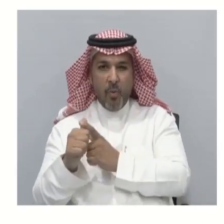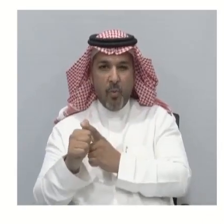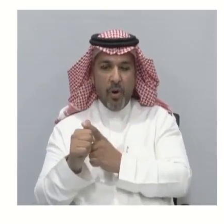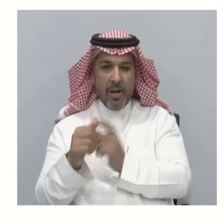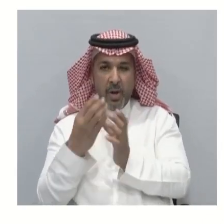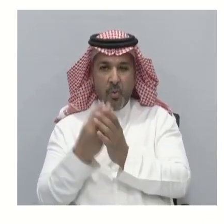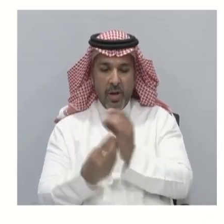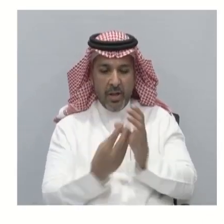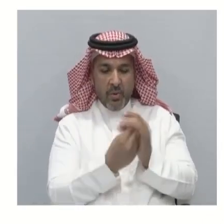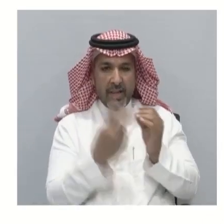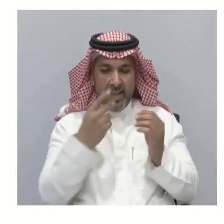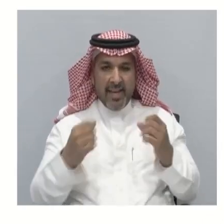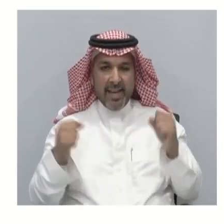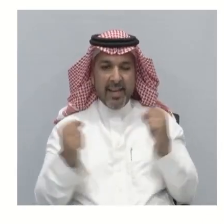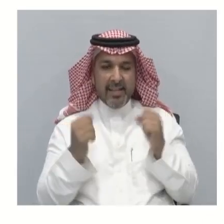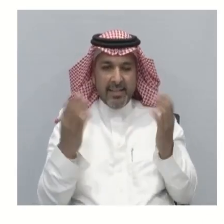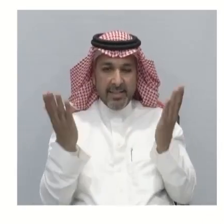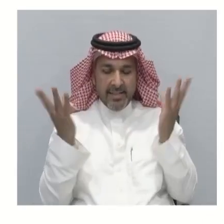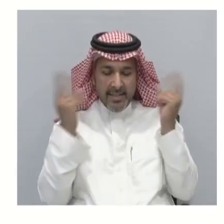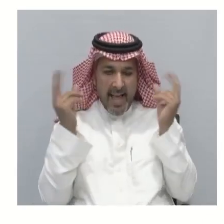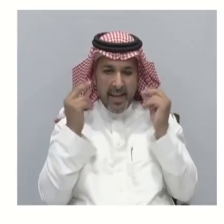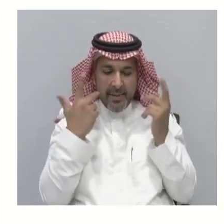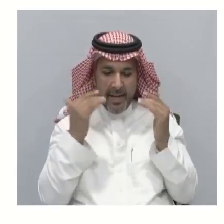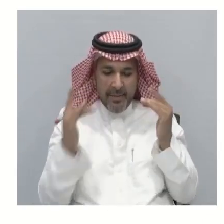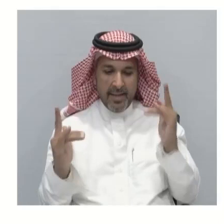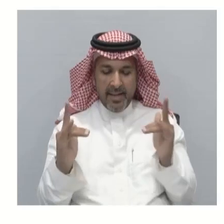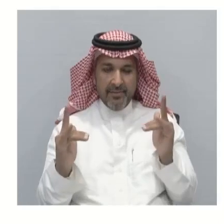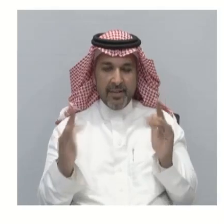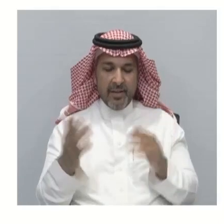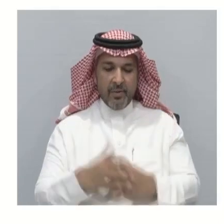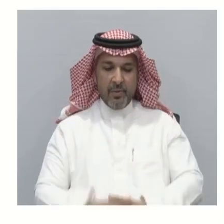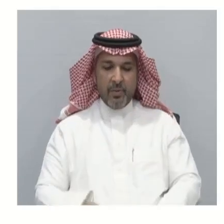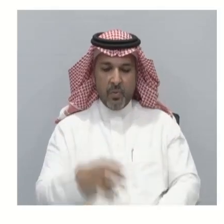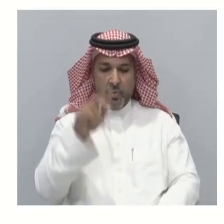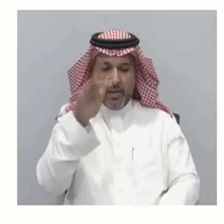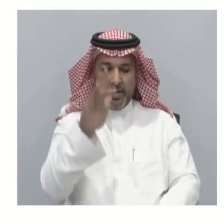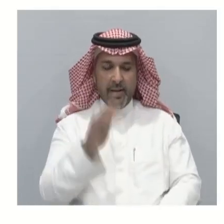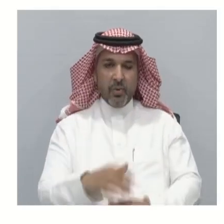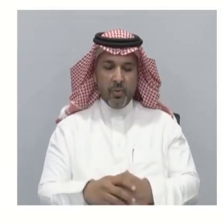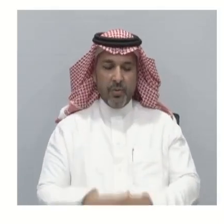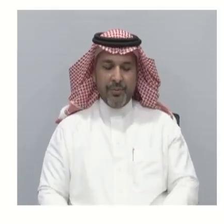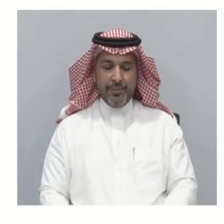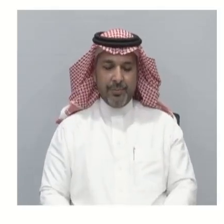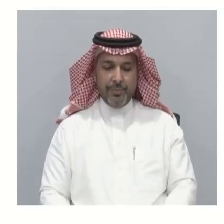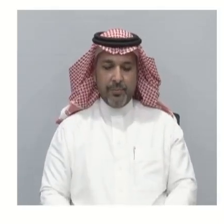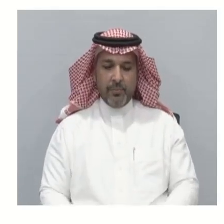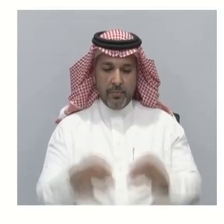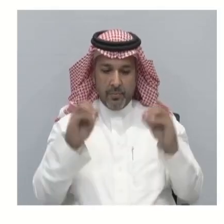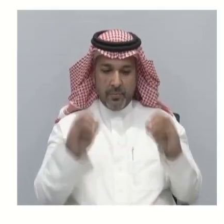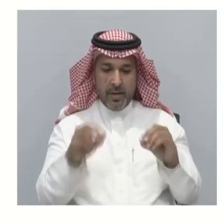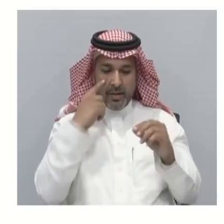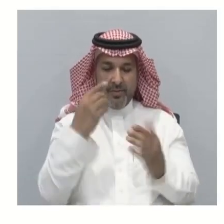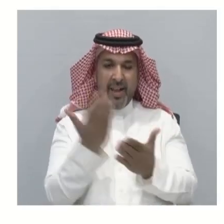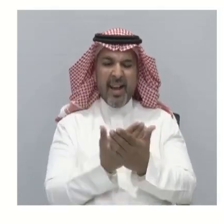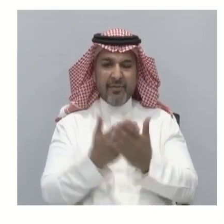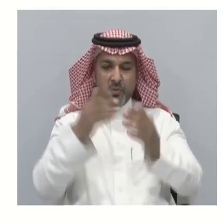تطبيق مهارات الانقاذ اذا كان المدرب ا اذا كان المدرب والمتدربين الاول والثاني في المواقع المبينه عندي في